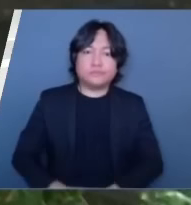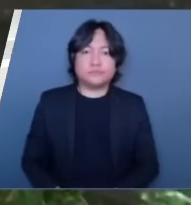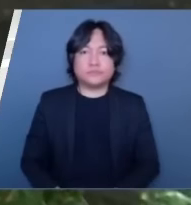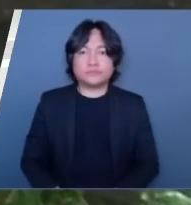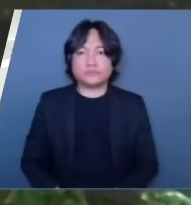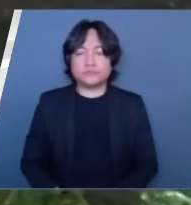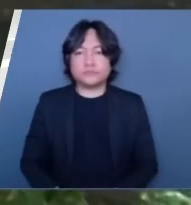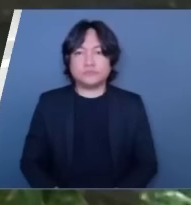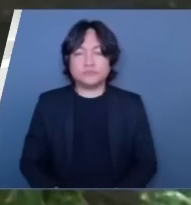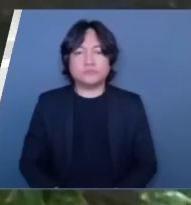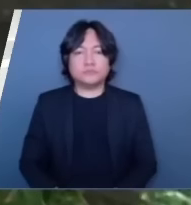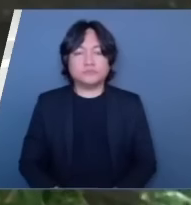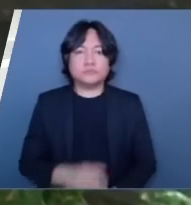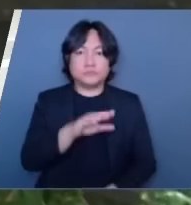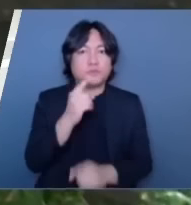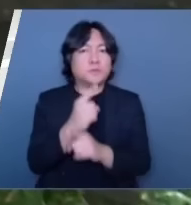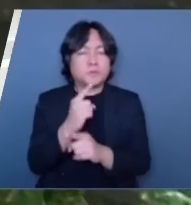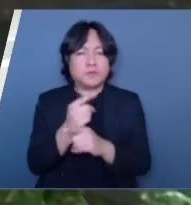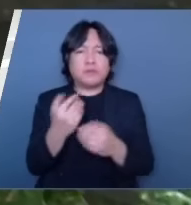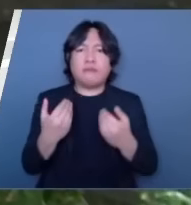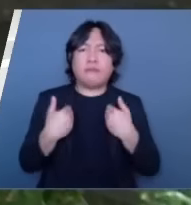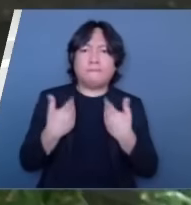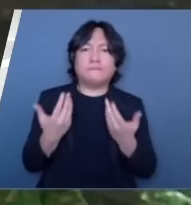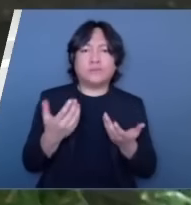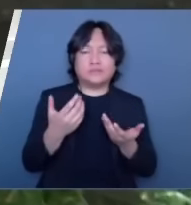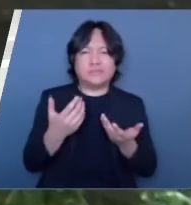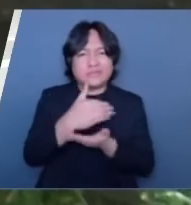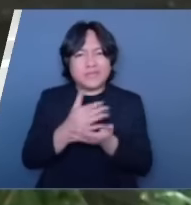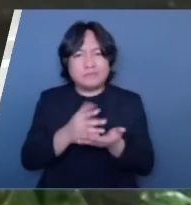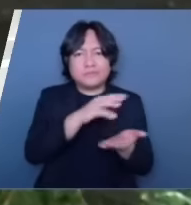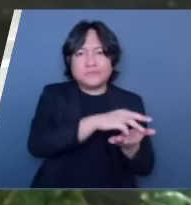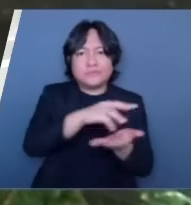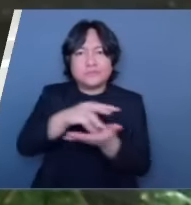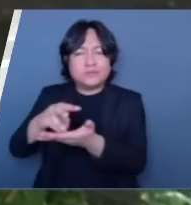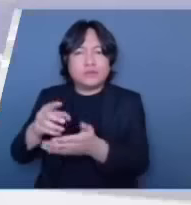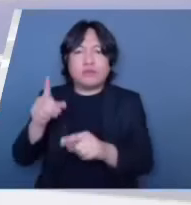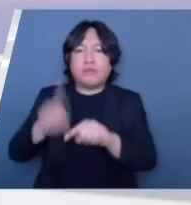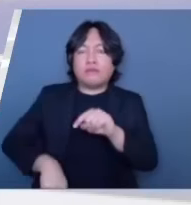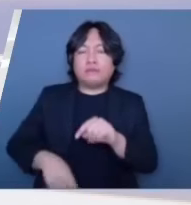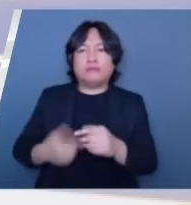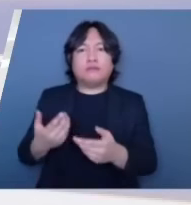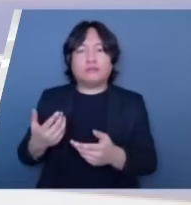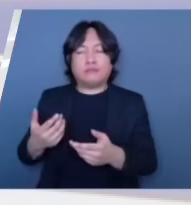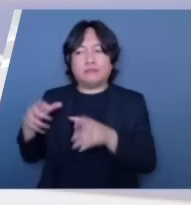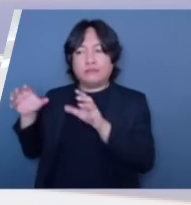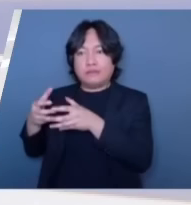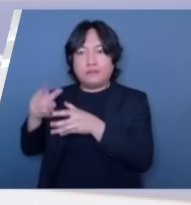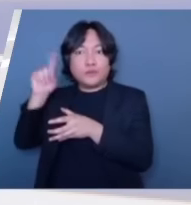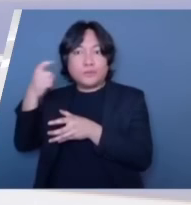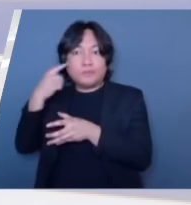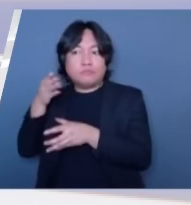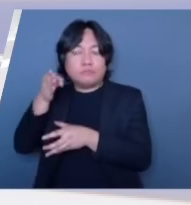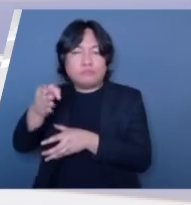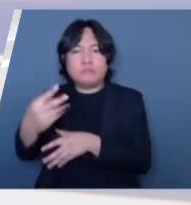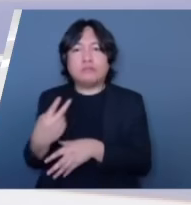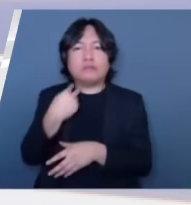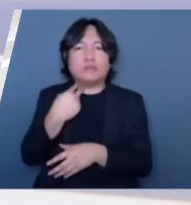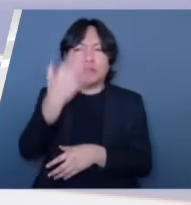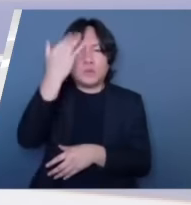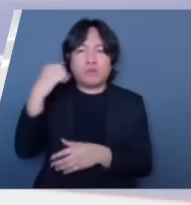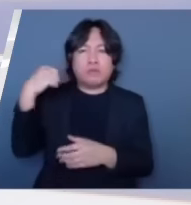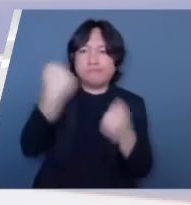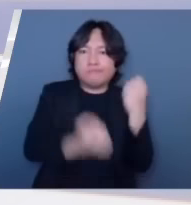Tama ka, PIA. Meron talagang mga lugar na nahirapang maabot yung mga otoridad kanina dahil sa mga nagtumbahan na poste at puno.